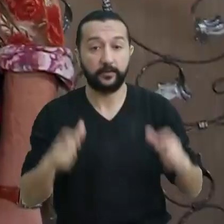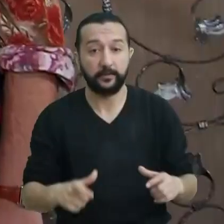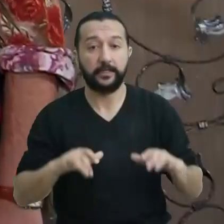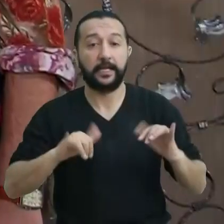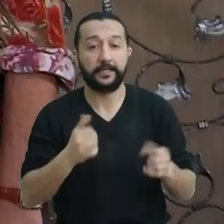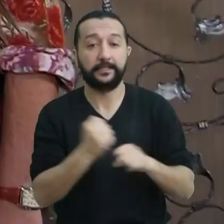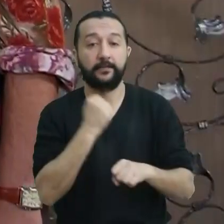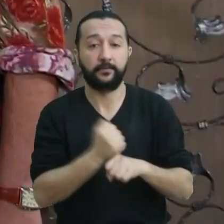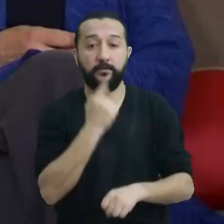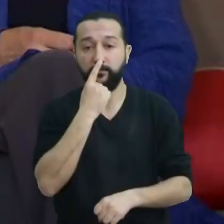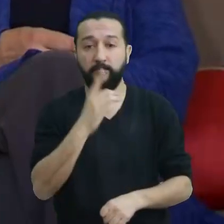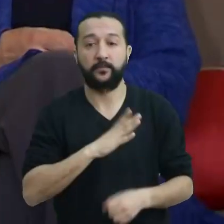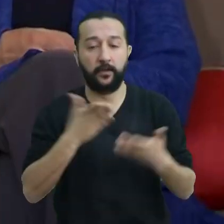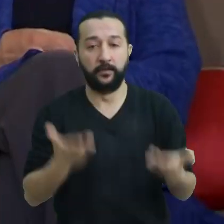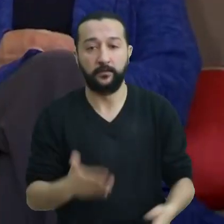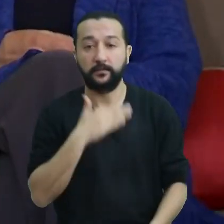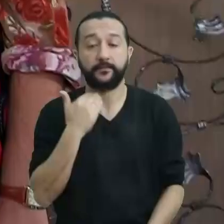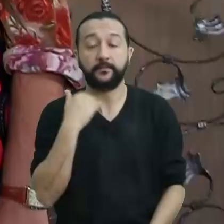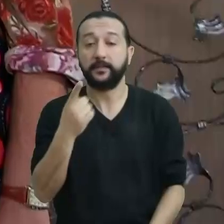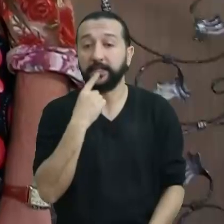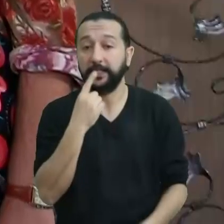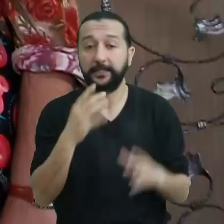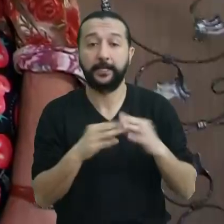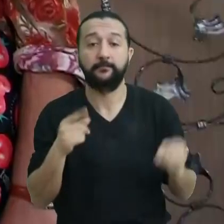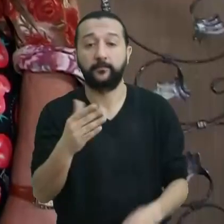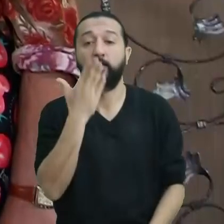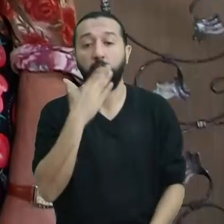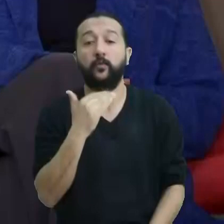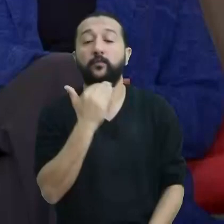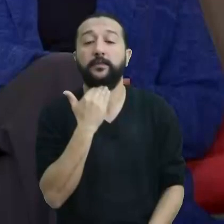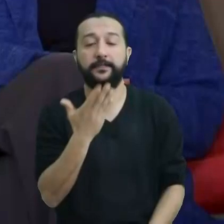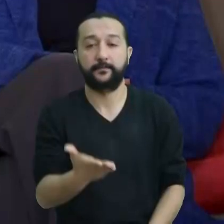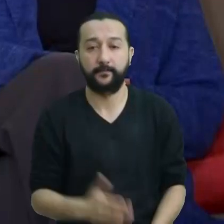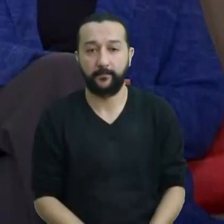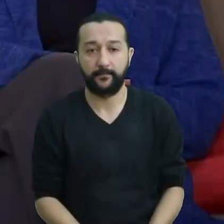buram sarımsak kokuyor. Yani etin lezzetini alamazsınız, o yüzden diyorum.